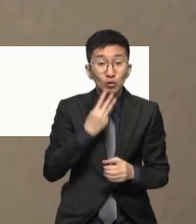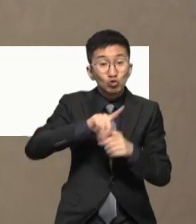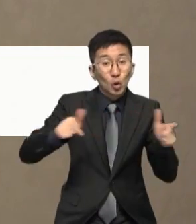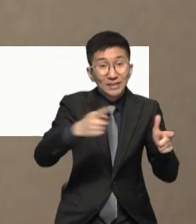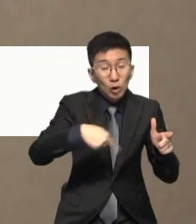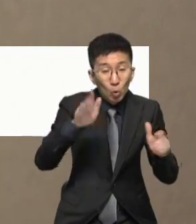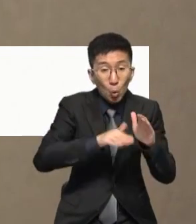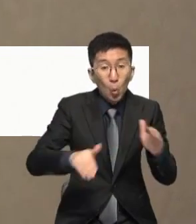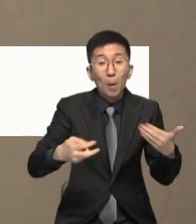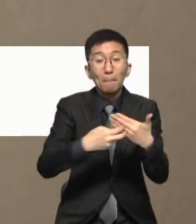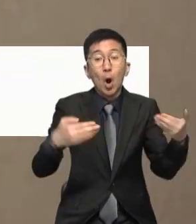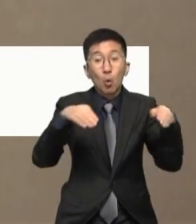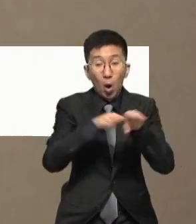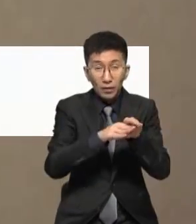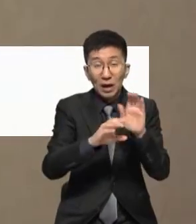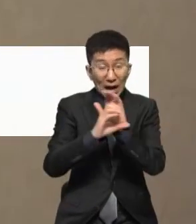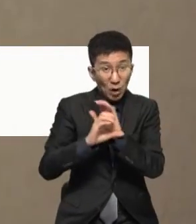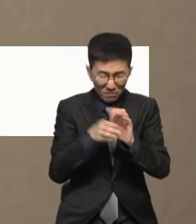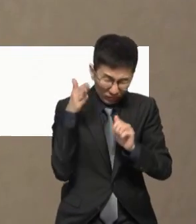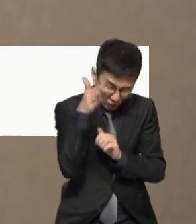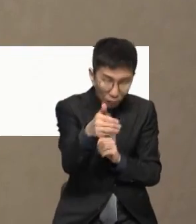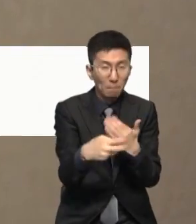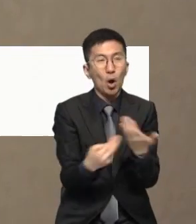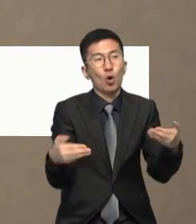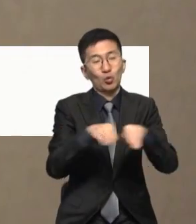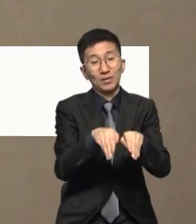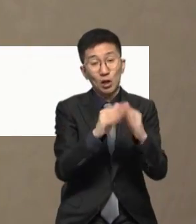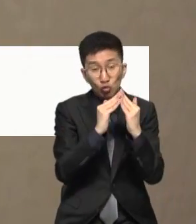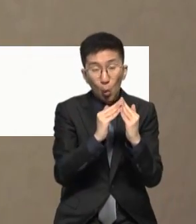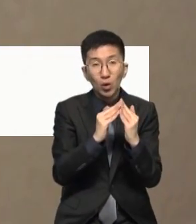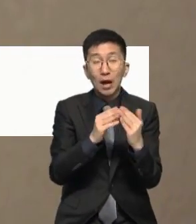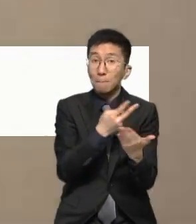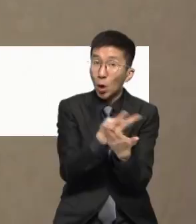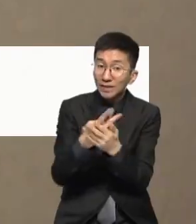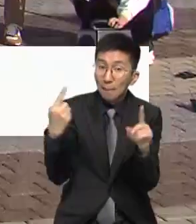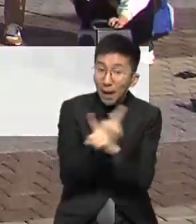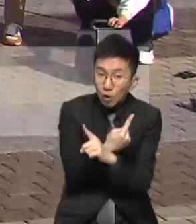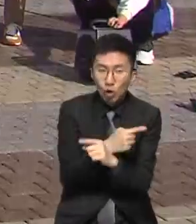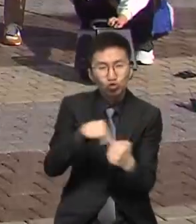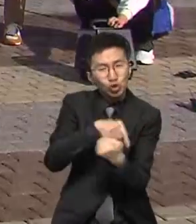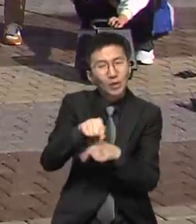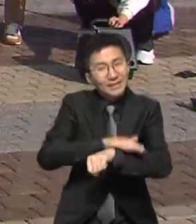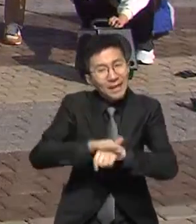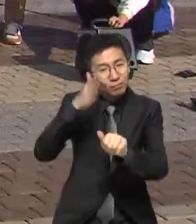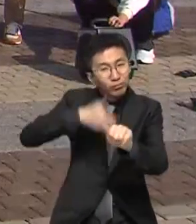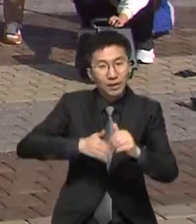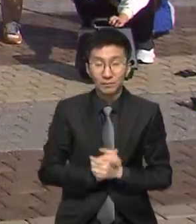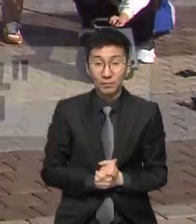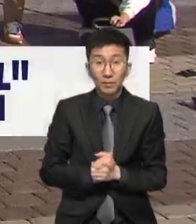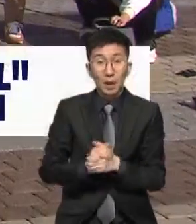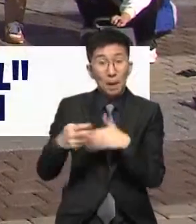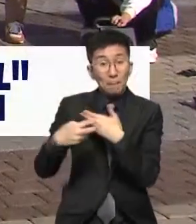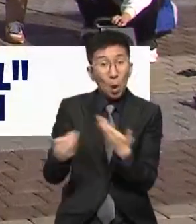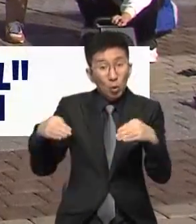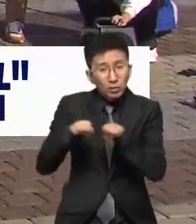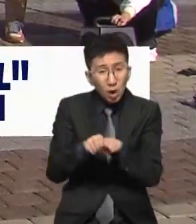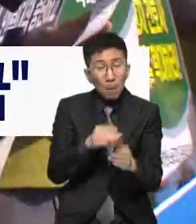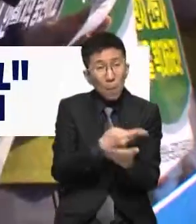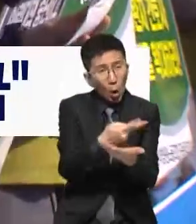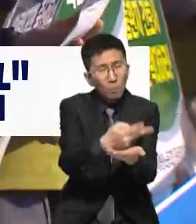전담병원으로 전환하여 병상 확보 속도와 운영 효율성을 높여나가도록. 의료 현장에선 병상